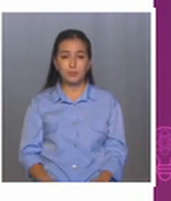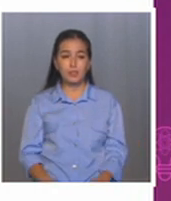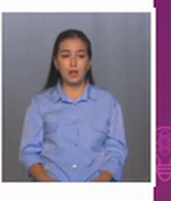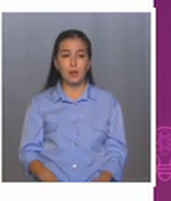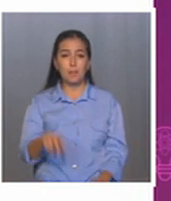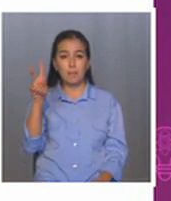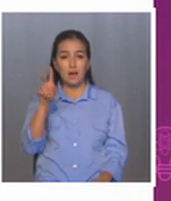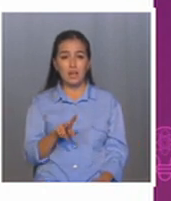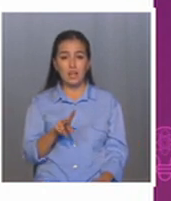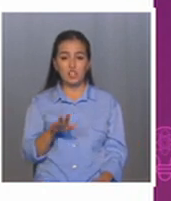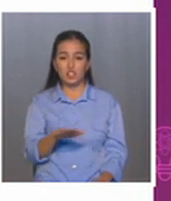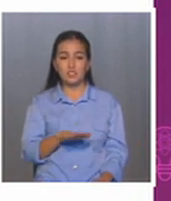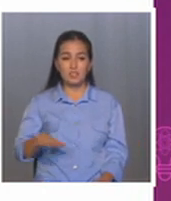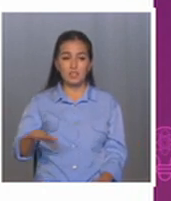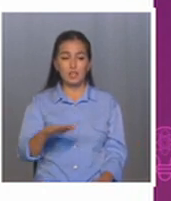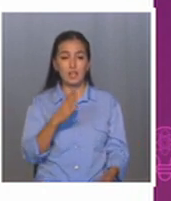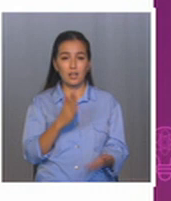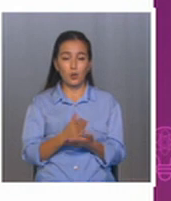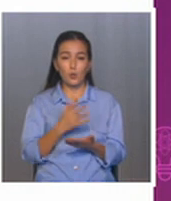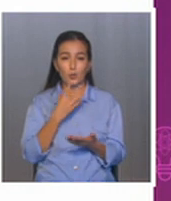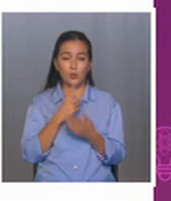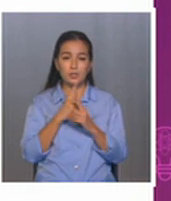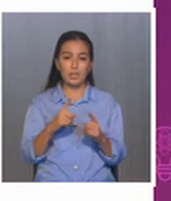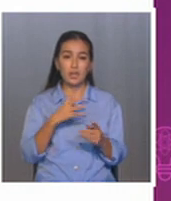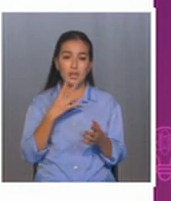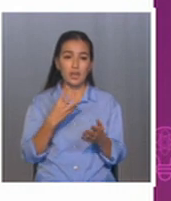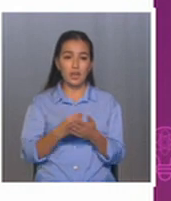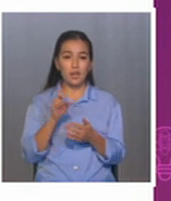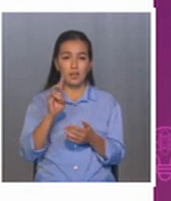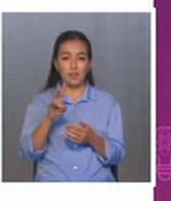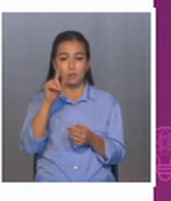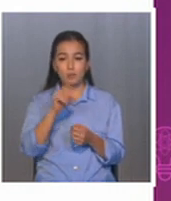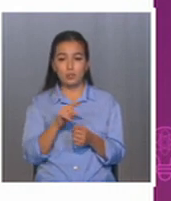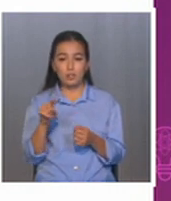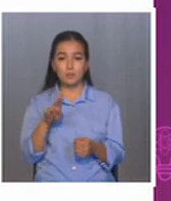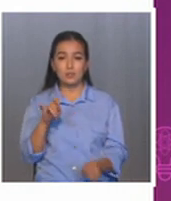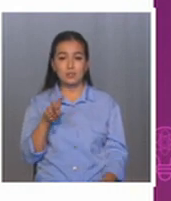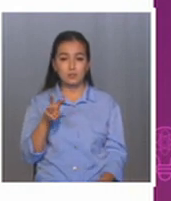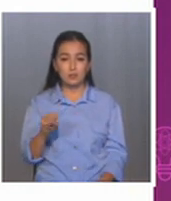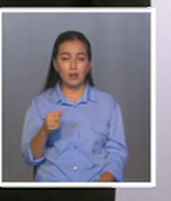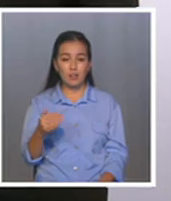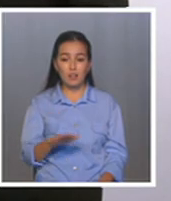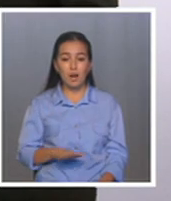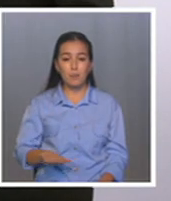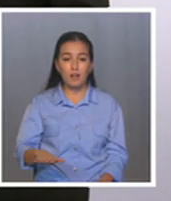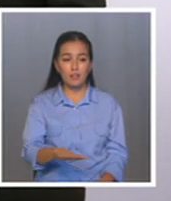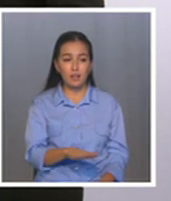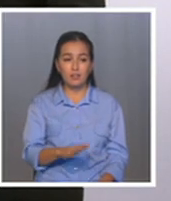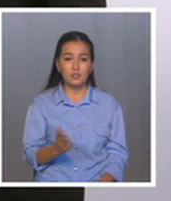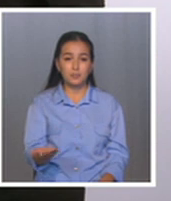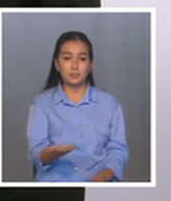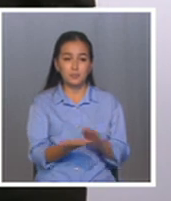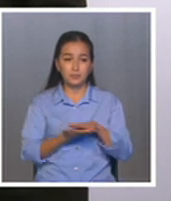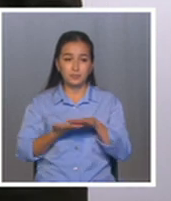Параллель жазықтықтарда жатқан өзара тең N бұрыштарды призманың табандары деп атайды.